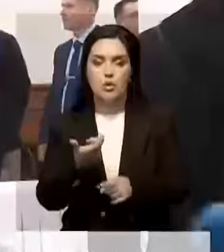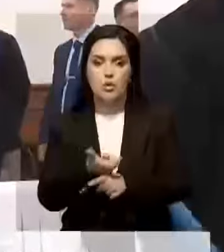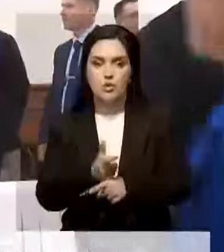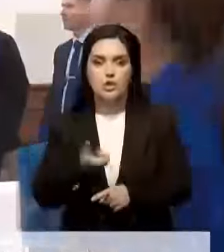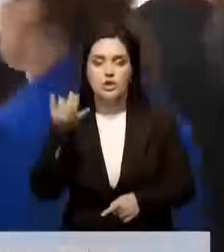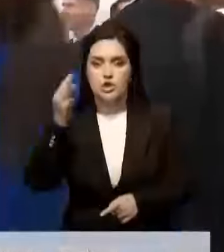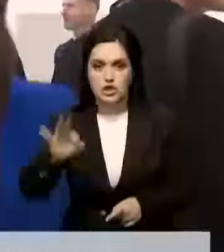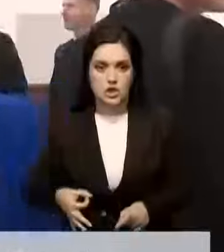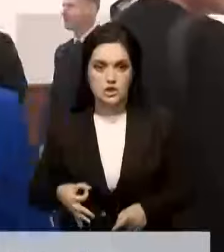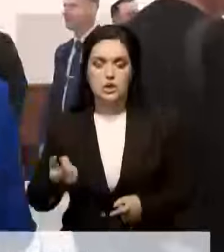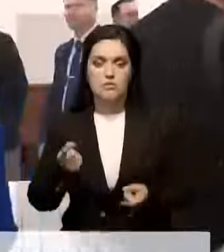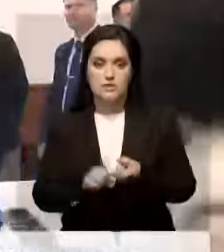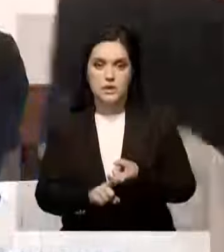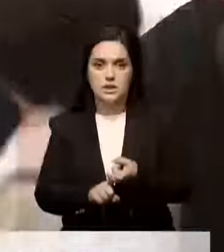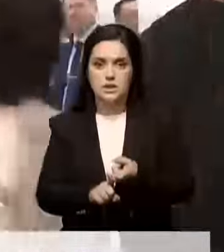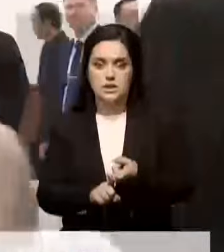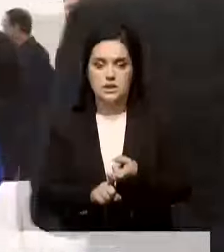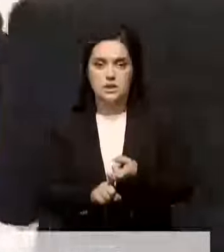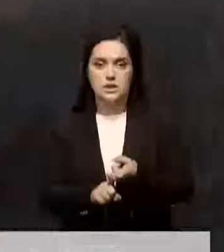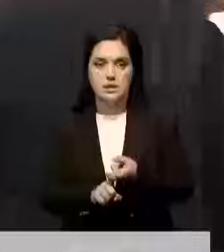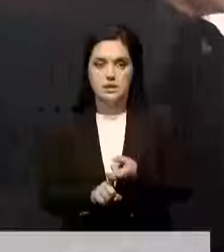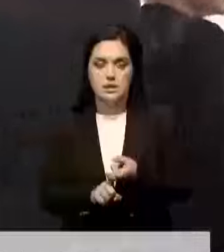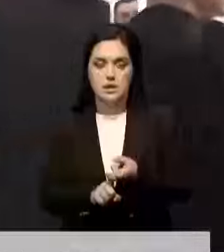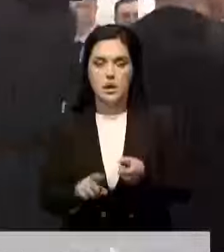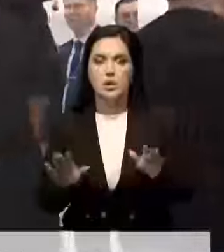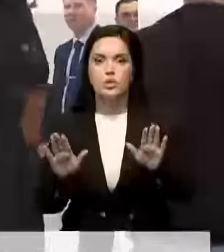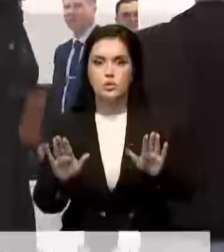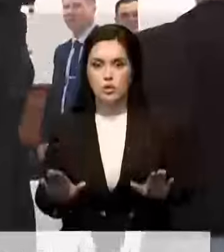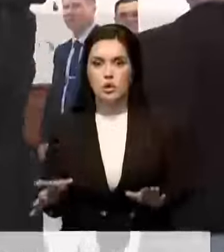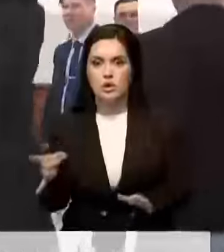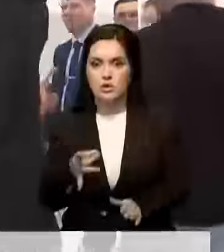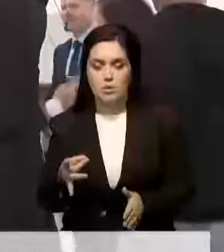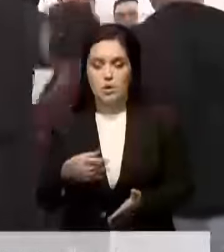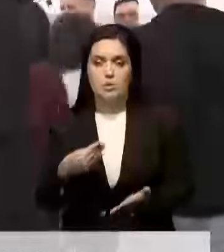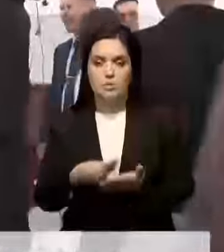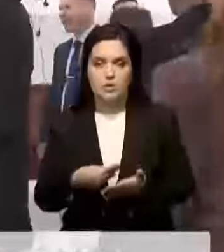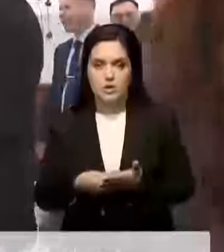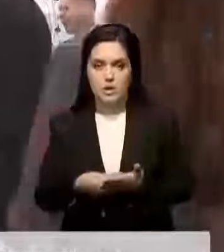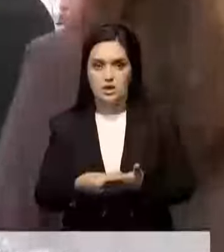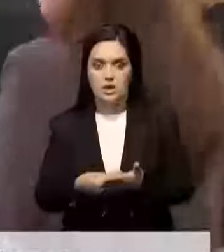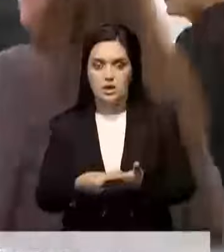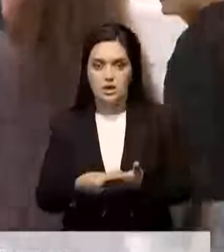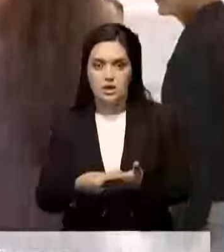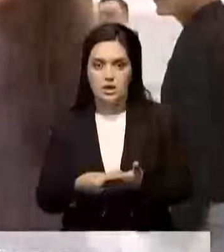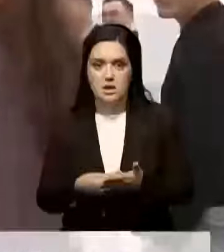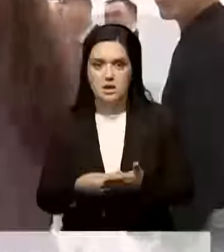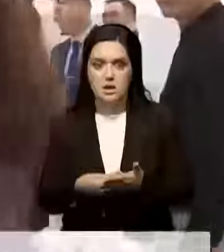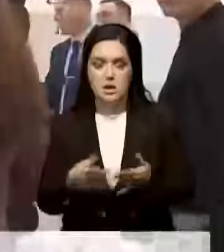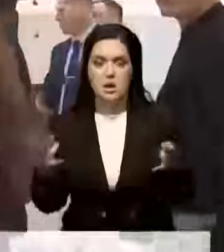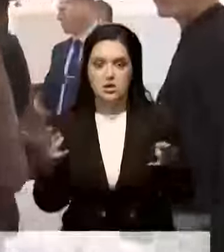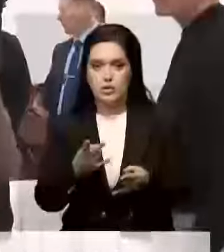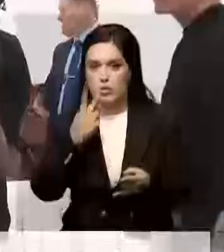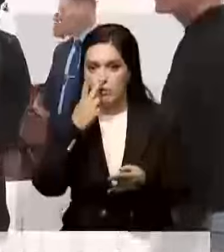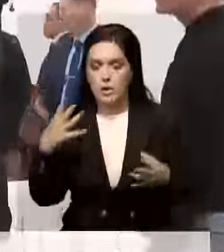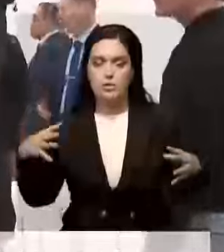мы в этой связи рассматривается только республиканский бюджет. О том, что необходимо смотреть комплексно